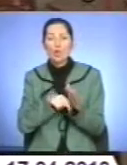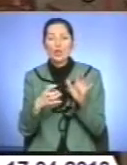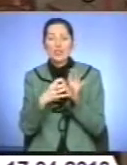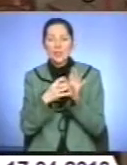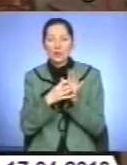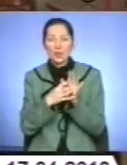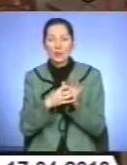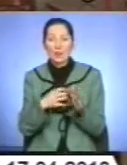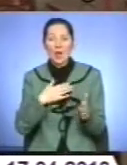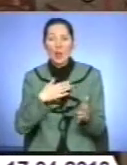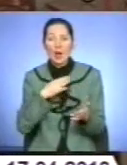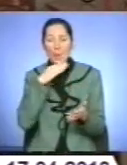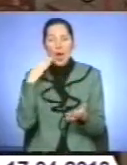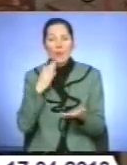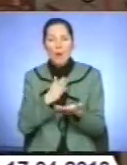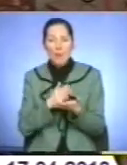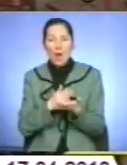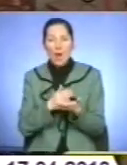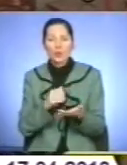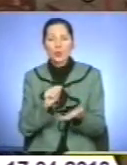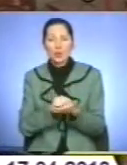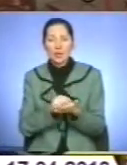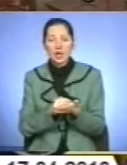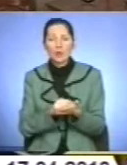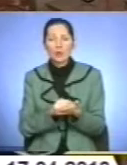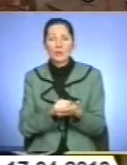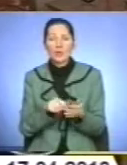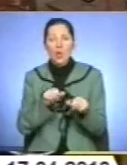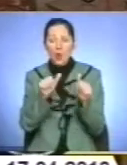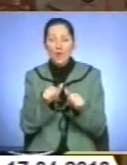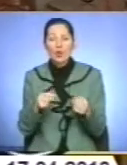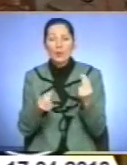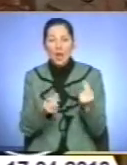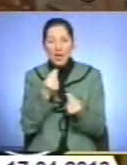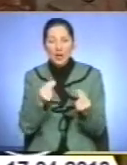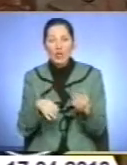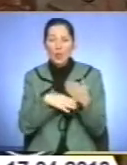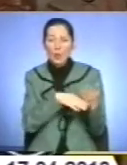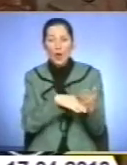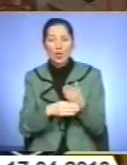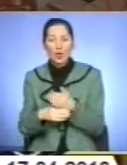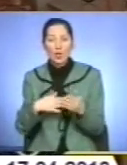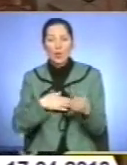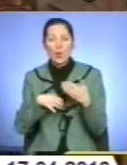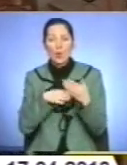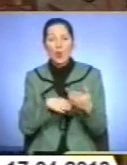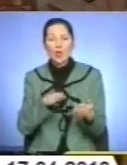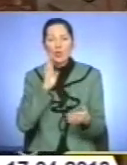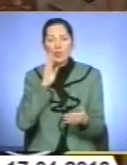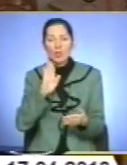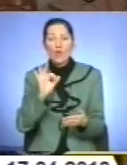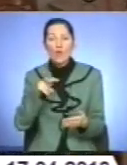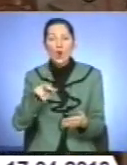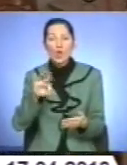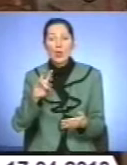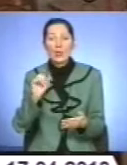маємо для того багато наочного матеріалу і в формі гри, в формі допомоги одне одному нам допомагають волонтери, дівчата. Ми так помаленьку всі в такій дружній